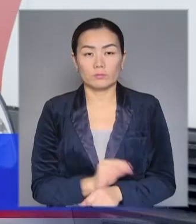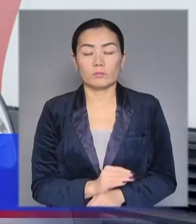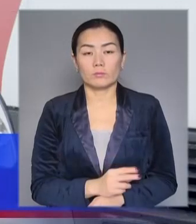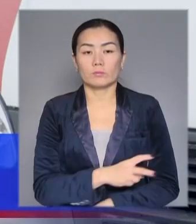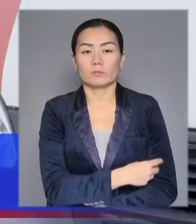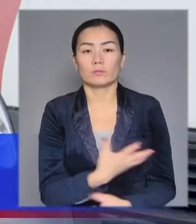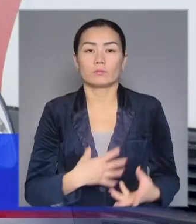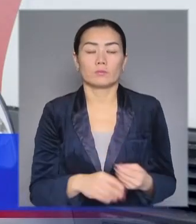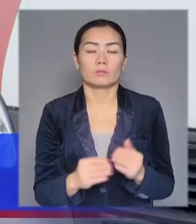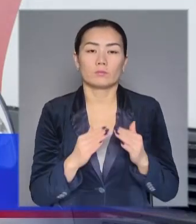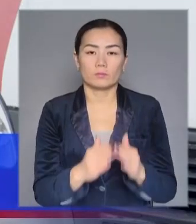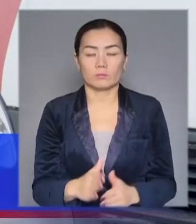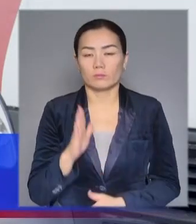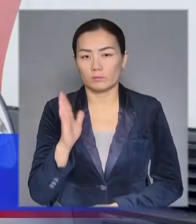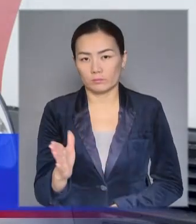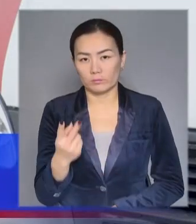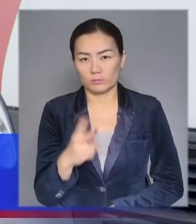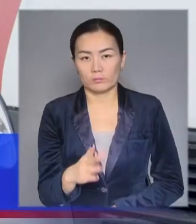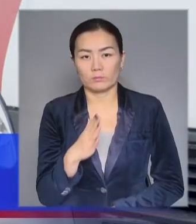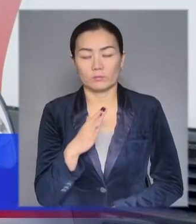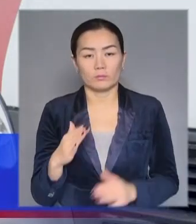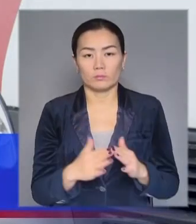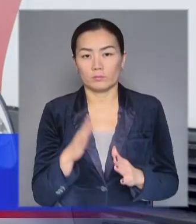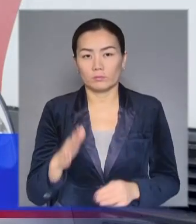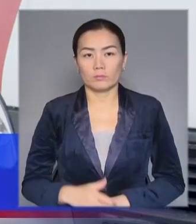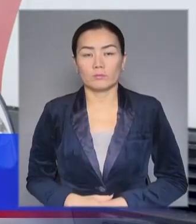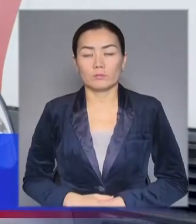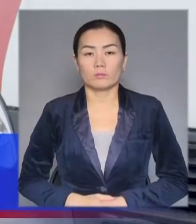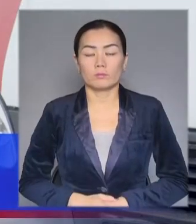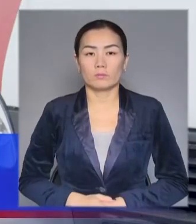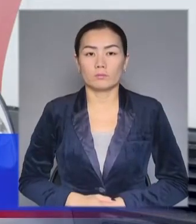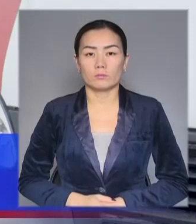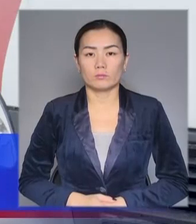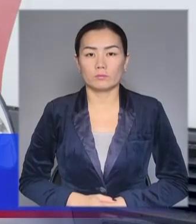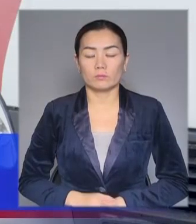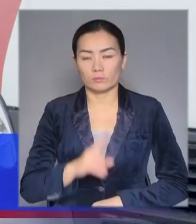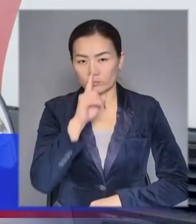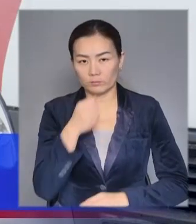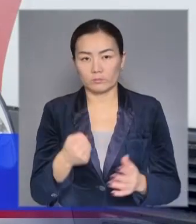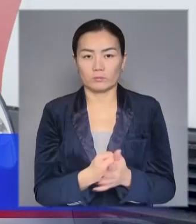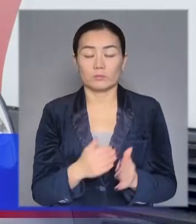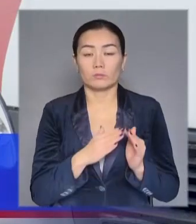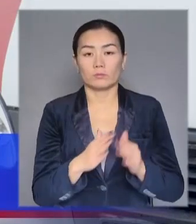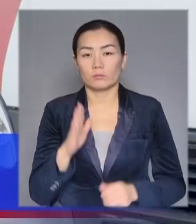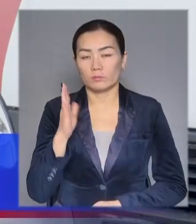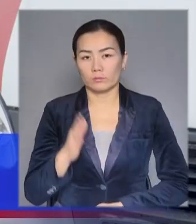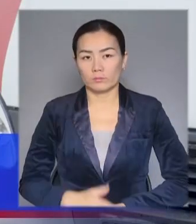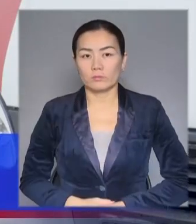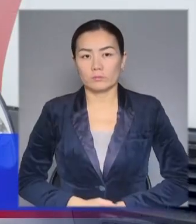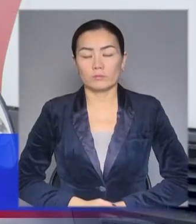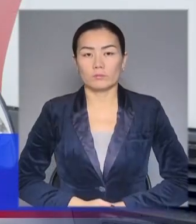келген дәрігерлерімізге тағы да берілетін тағы 2 үйіміз бар. Бұйырса, сол үйді осы жыл аяғына дейін тағы да үй аламыз ба деген